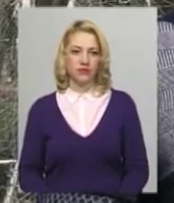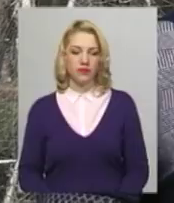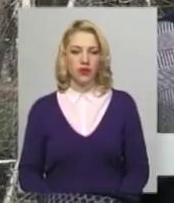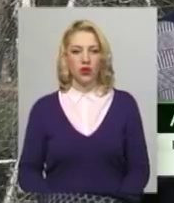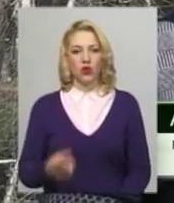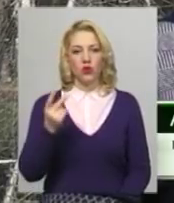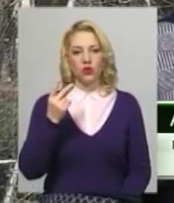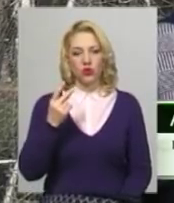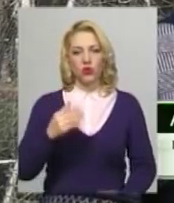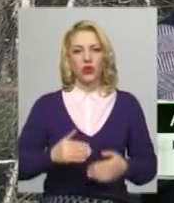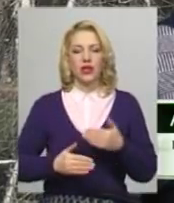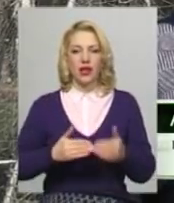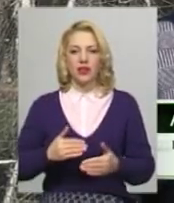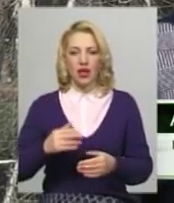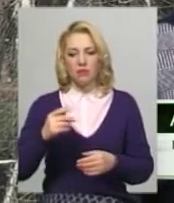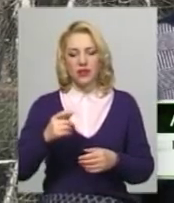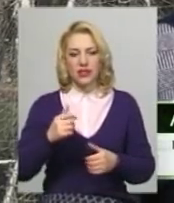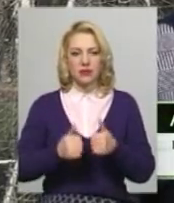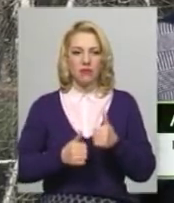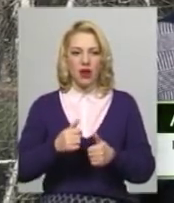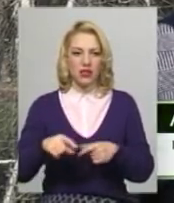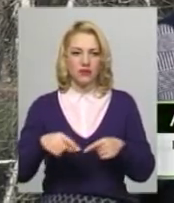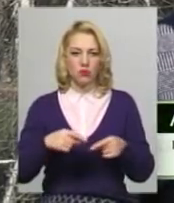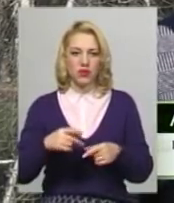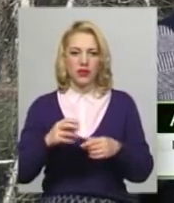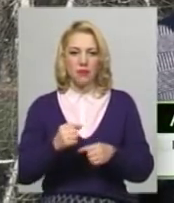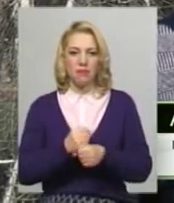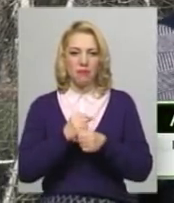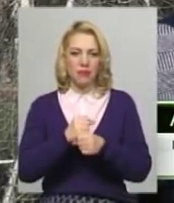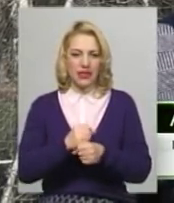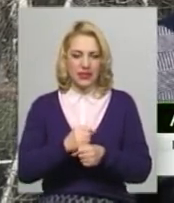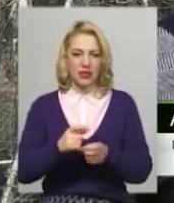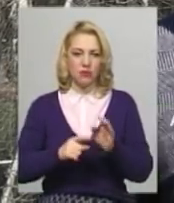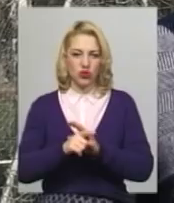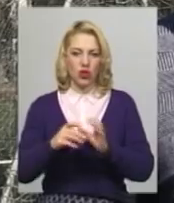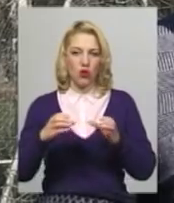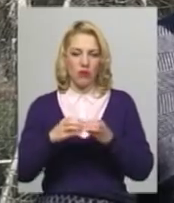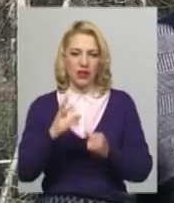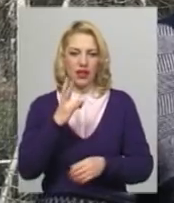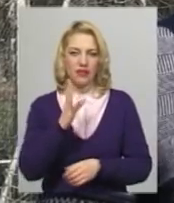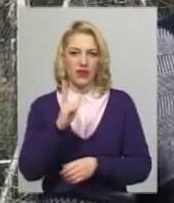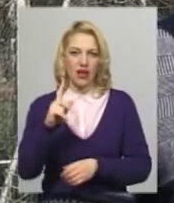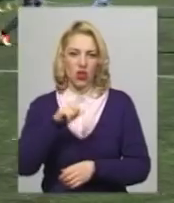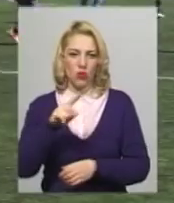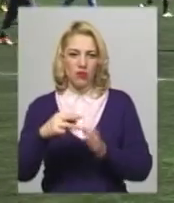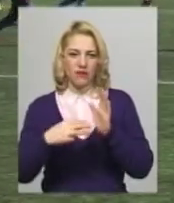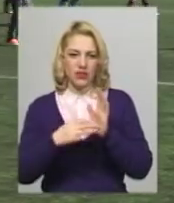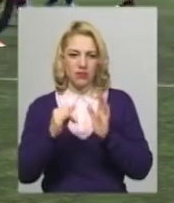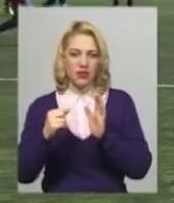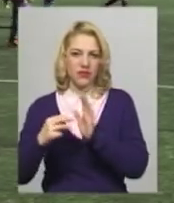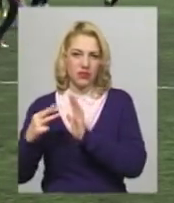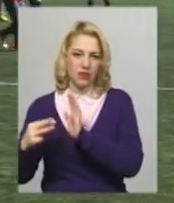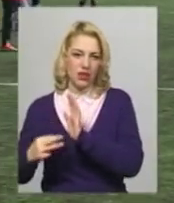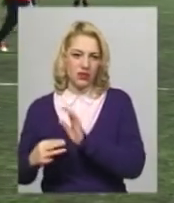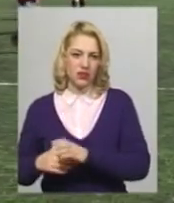Другий етап міських обласних змагань з футболу на призи клубу «Шкіряний м'яч» розпочали команди НВК номер 8 і НВК номер